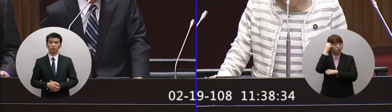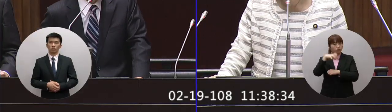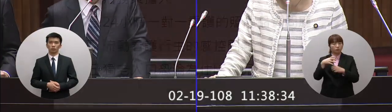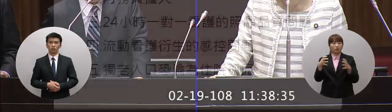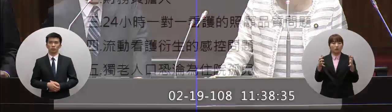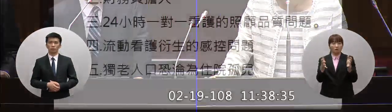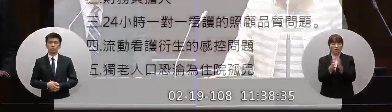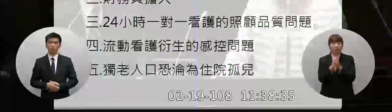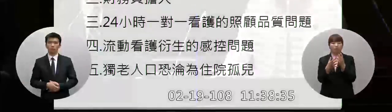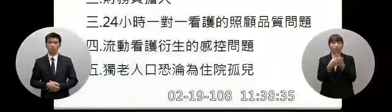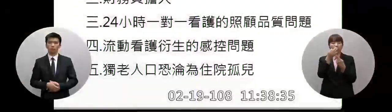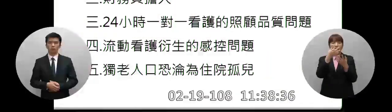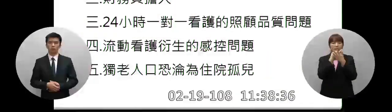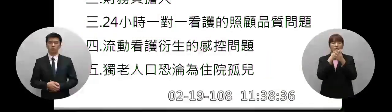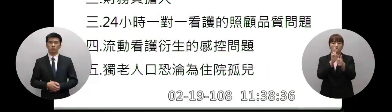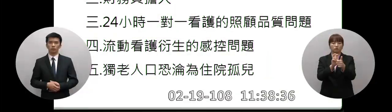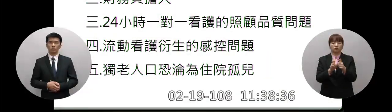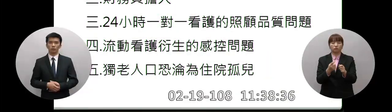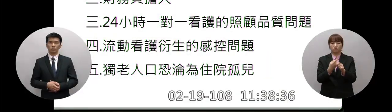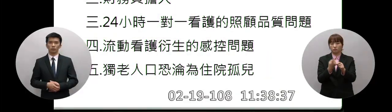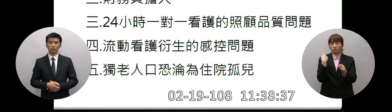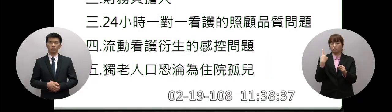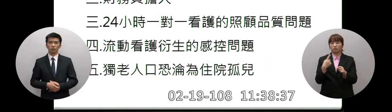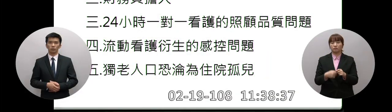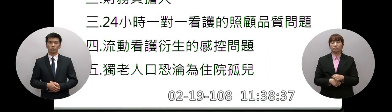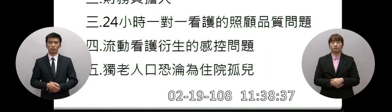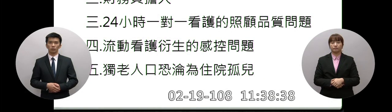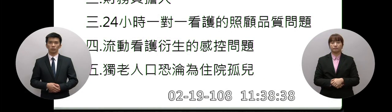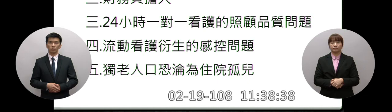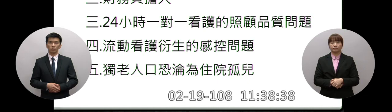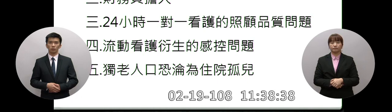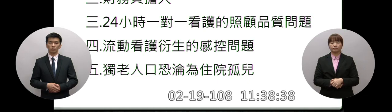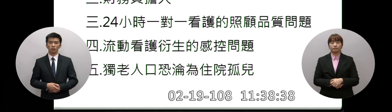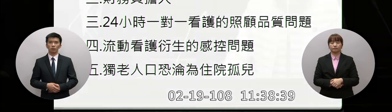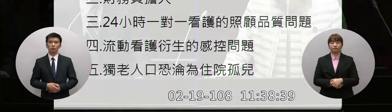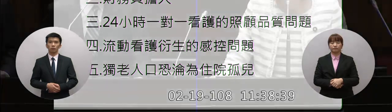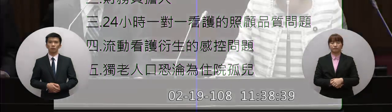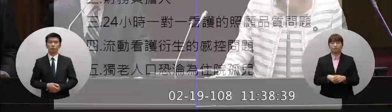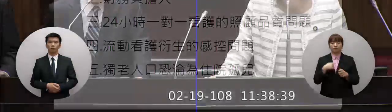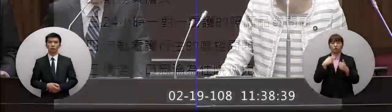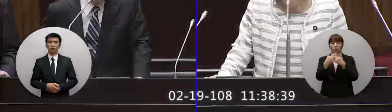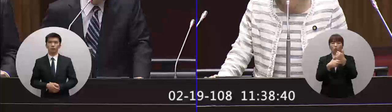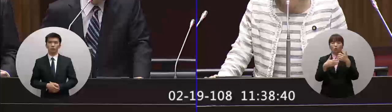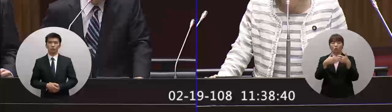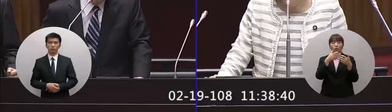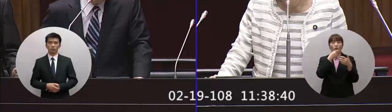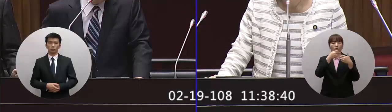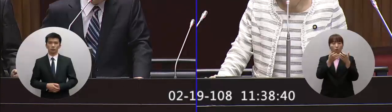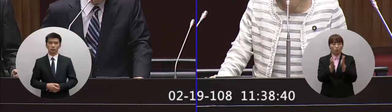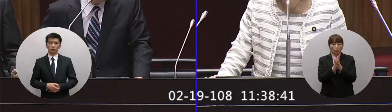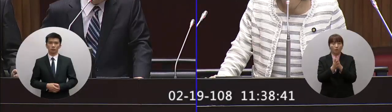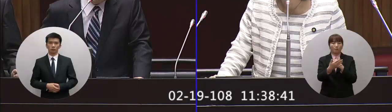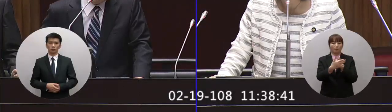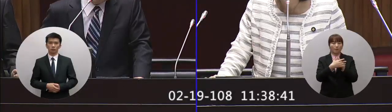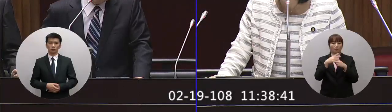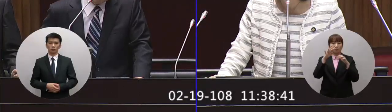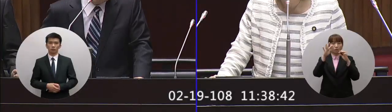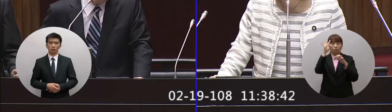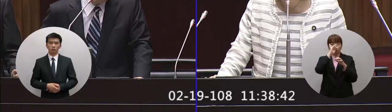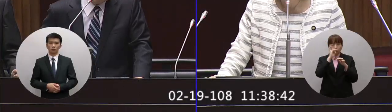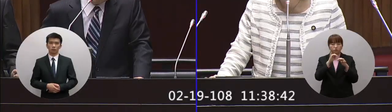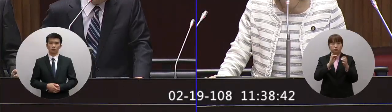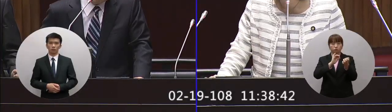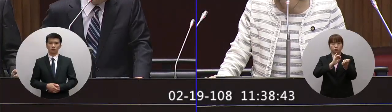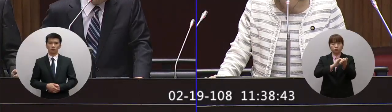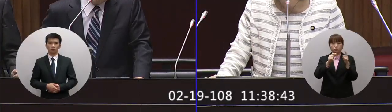聘照顾哦？事实上在去年我跟这个。请卫福部这边协助我调查了我们医学